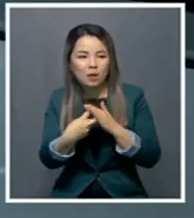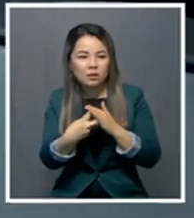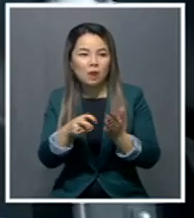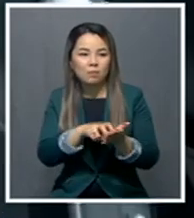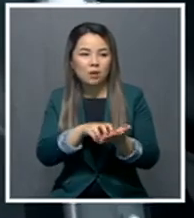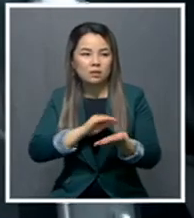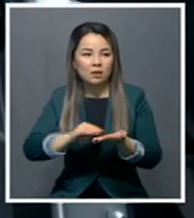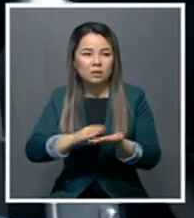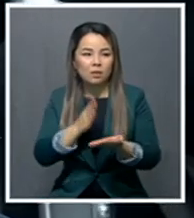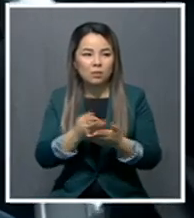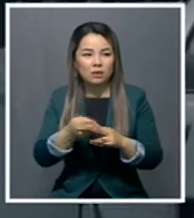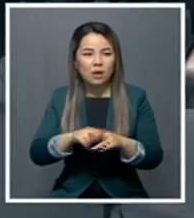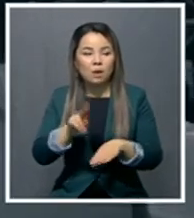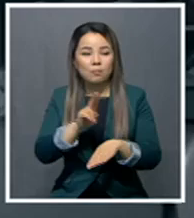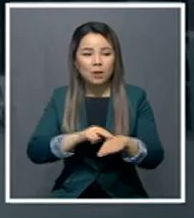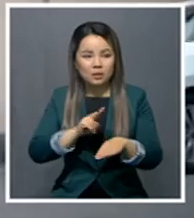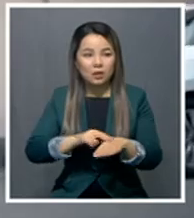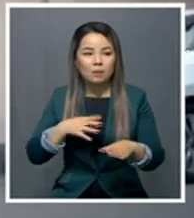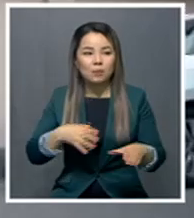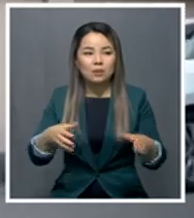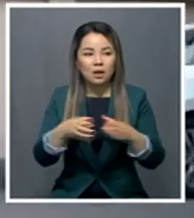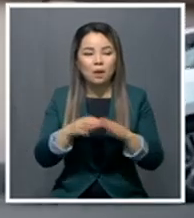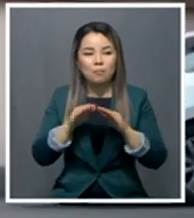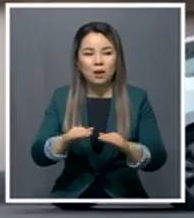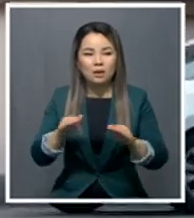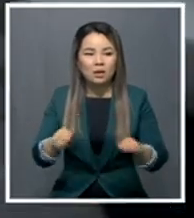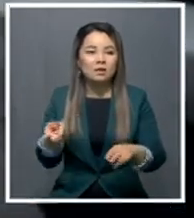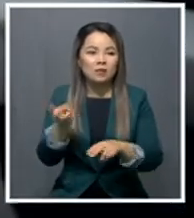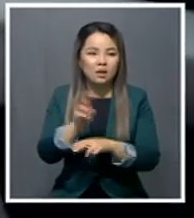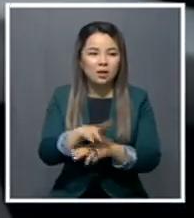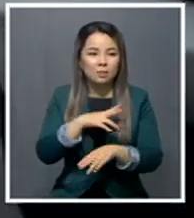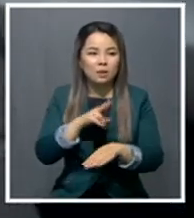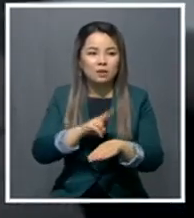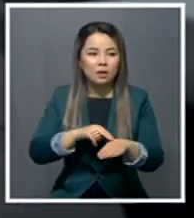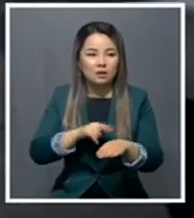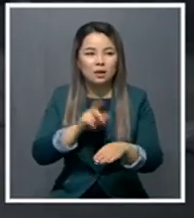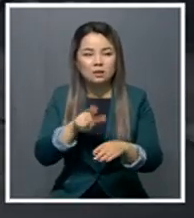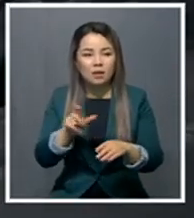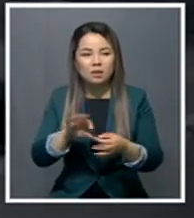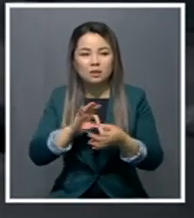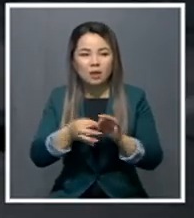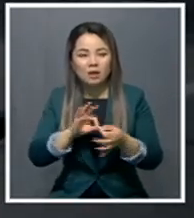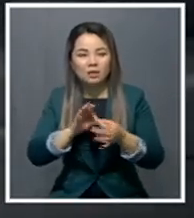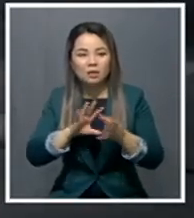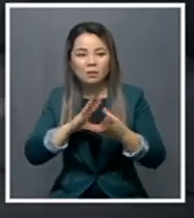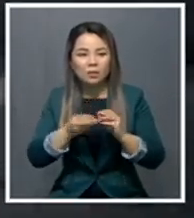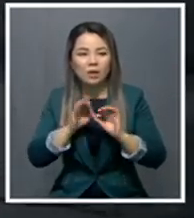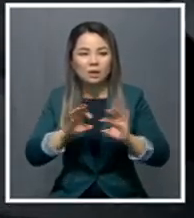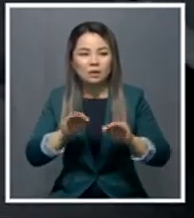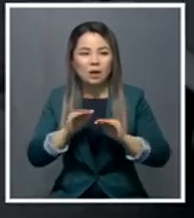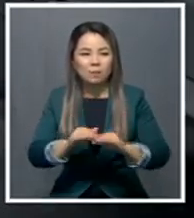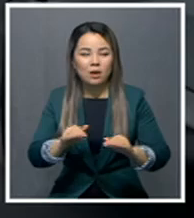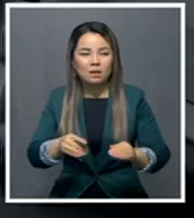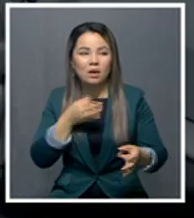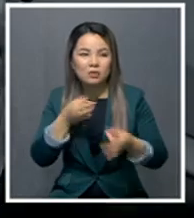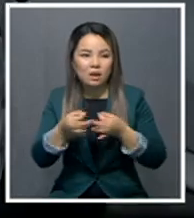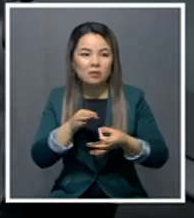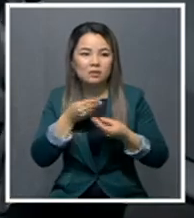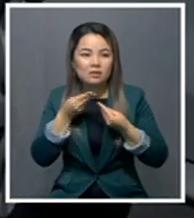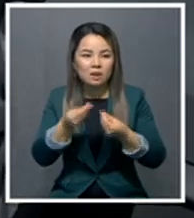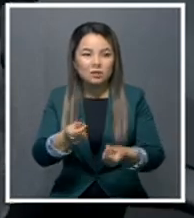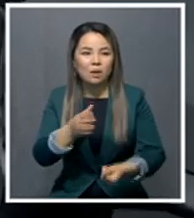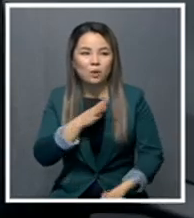қалатынын жазған. Осыны ескерген полиция батальоны балабақшаға барып, қылмыскерлермен күресудің қыр-сырын айтып, балалардың тілін табуға